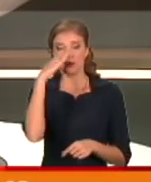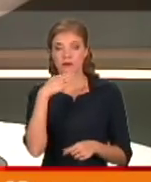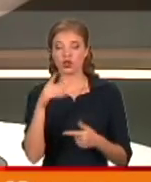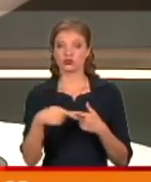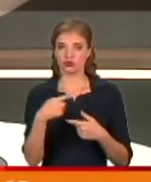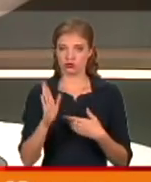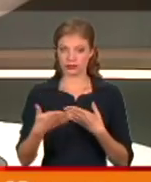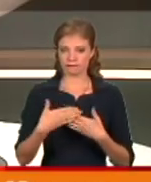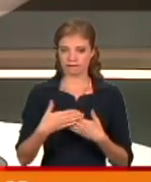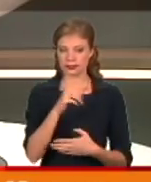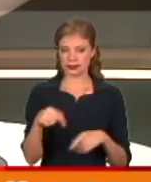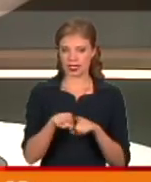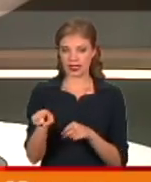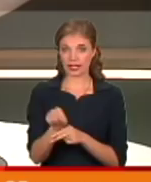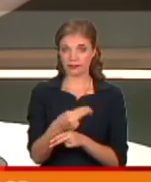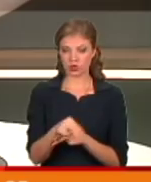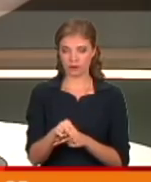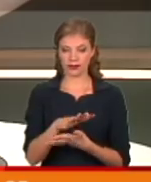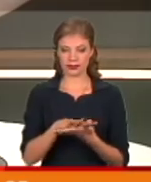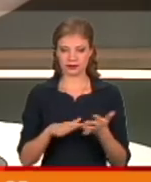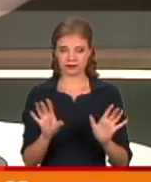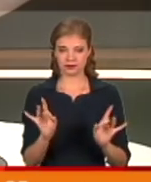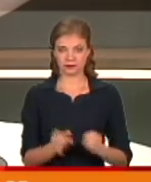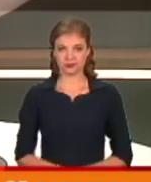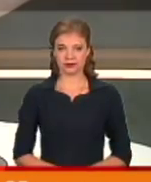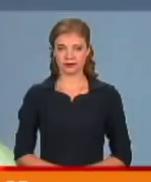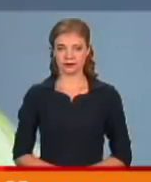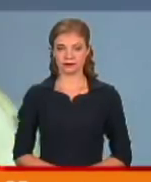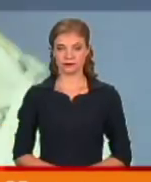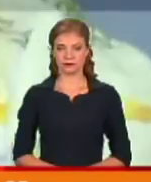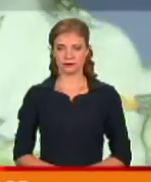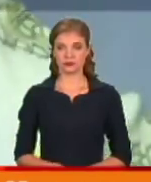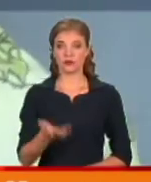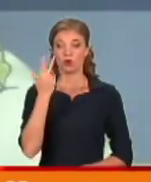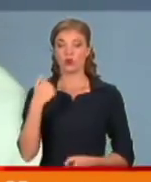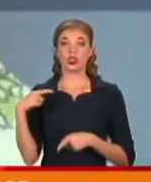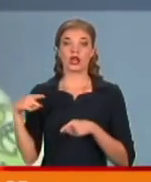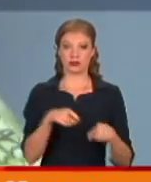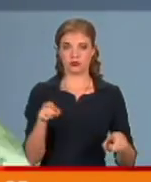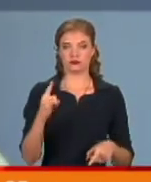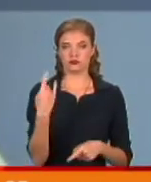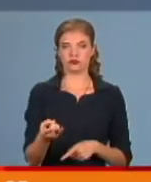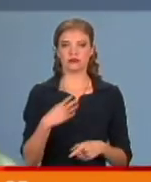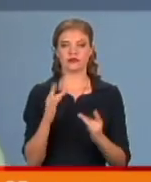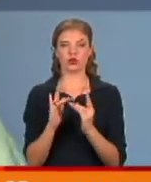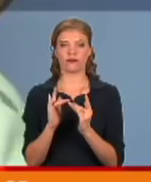чи покарають його за таке виховання? Луїза Єрьомина. Коли я забігла, він лежав у кроватці.